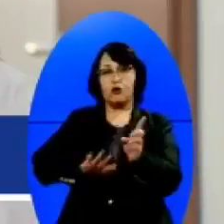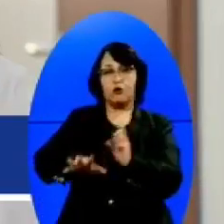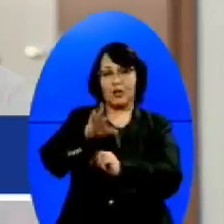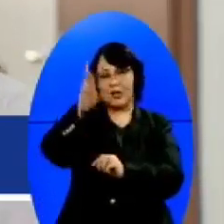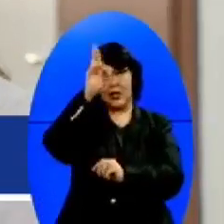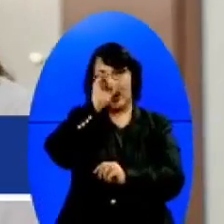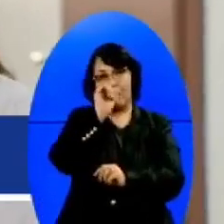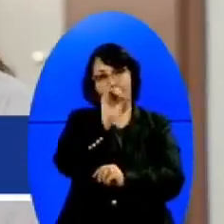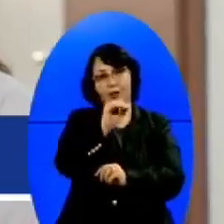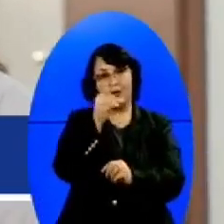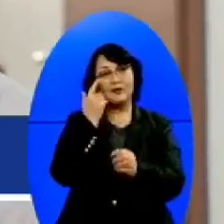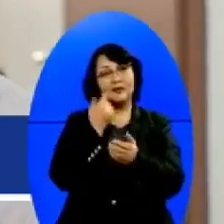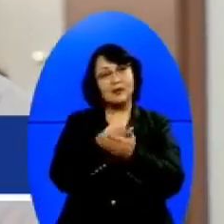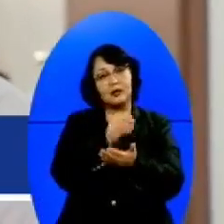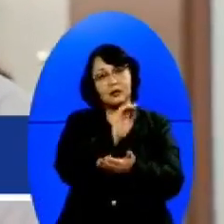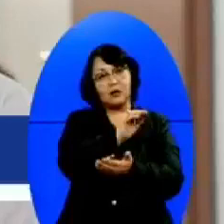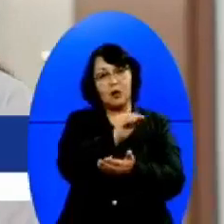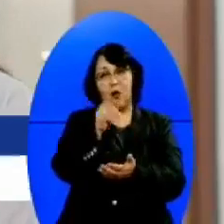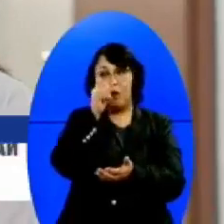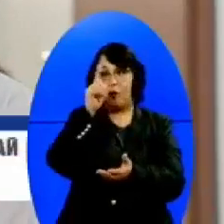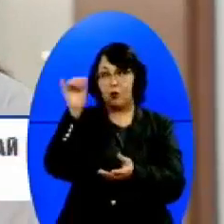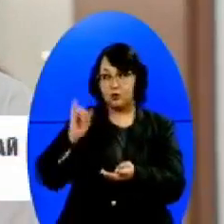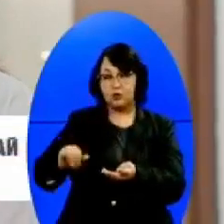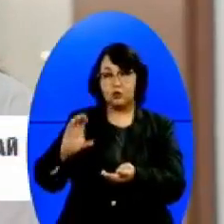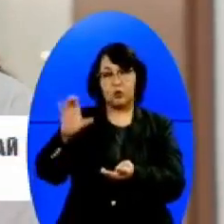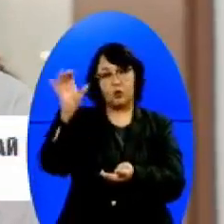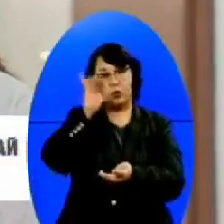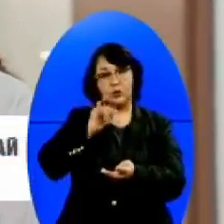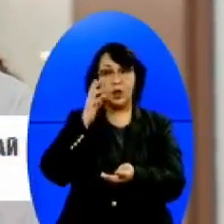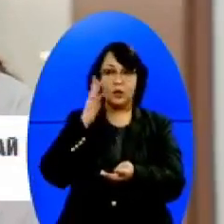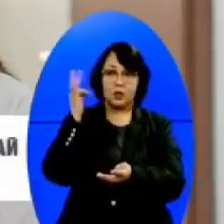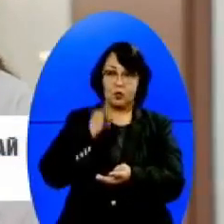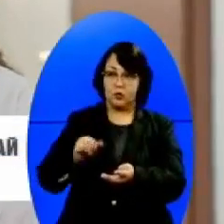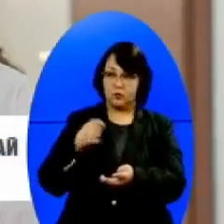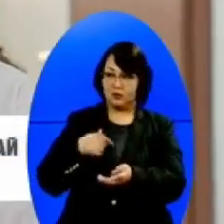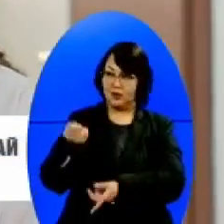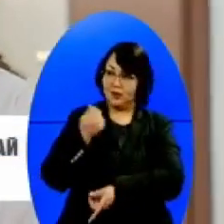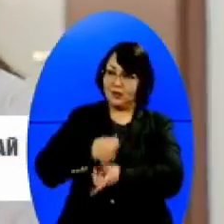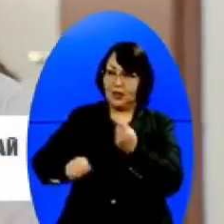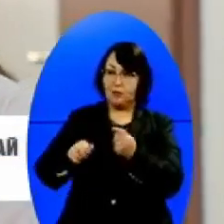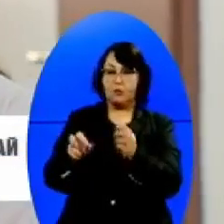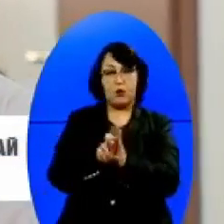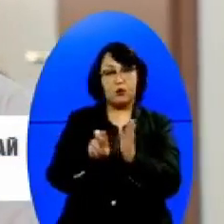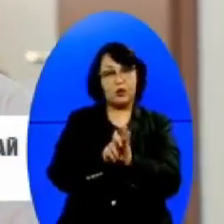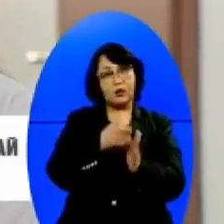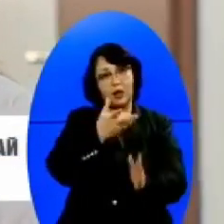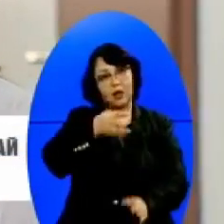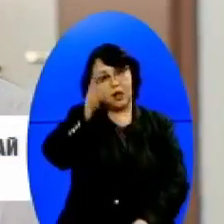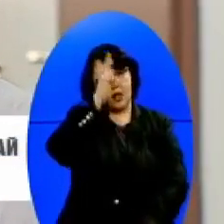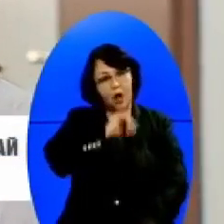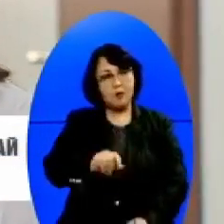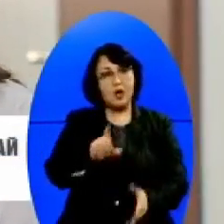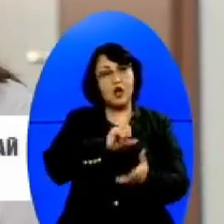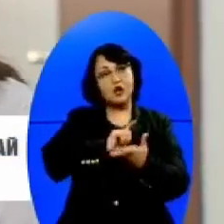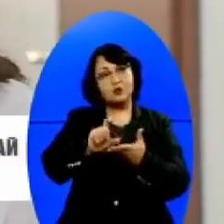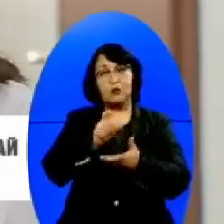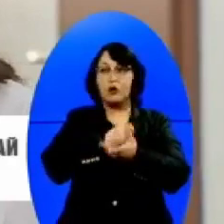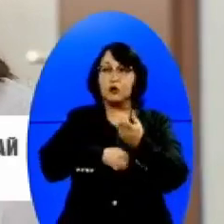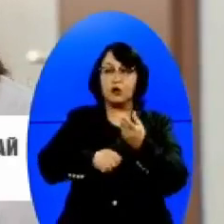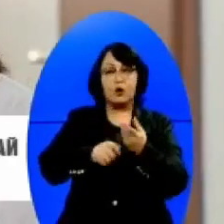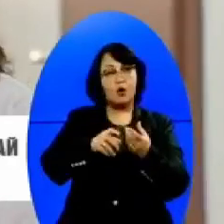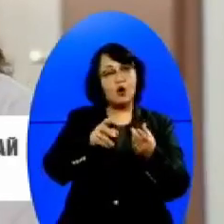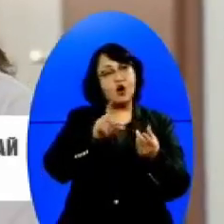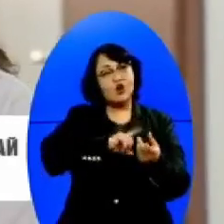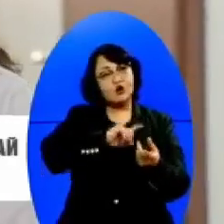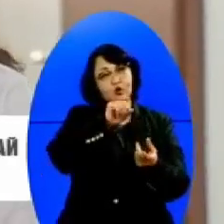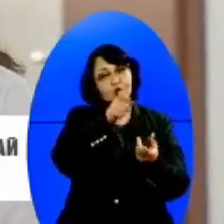Орос юм уу, Солонгос юм уу те энэ одоо бид нар ингээд экспортлох боломжтой юм байна. Тийм учраас танай яамны зүгээс экспортлох зөвшөөрлийг бол олгож өгөөч